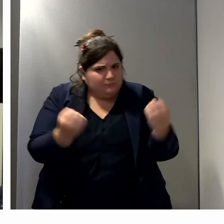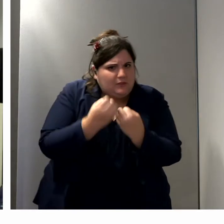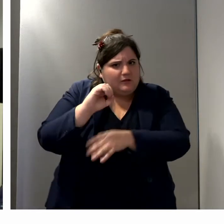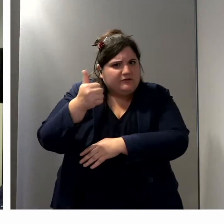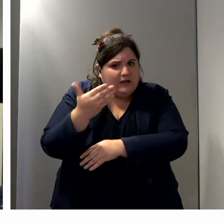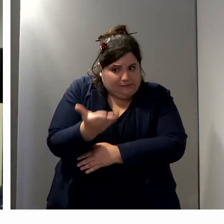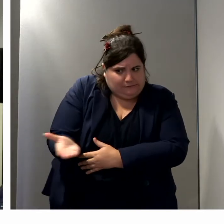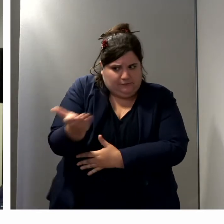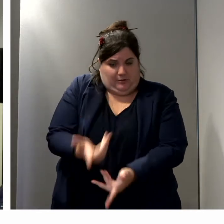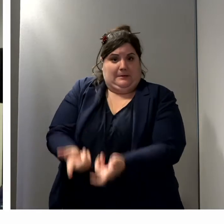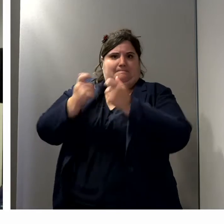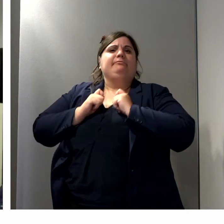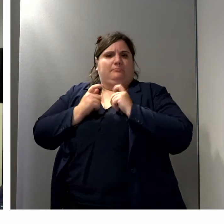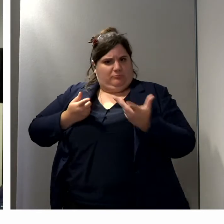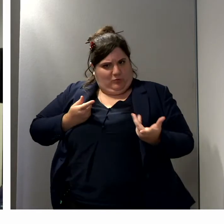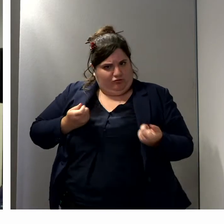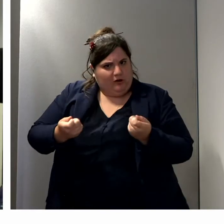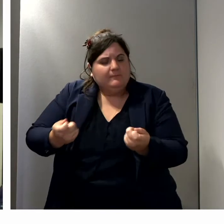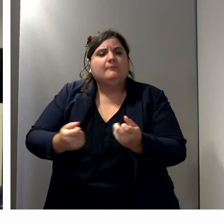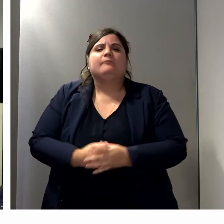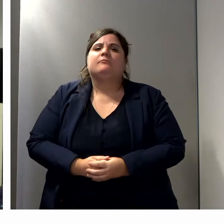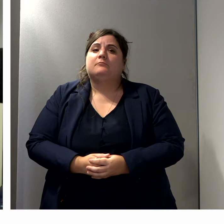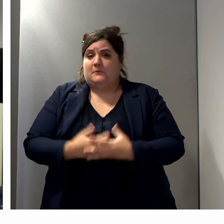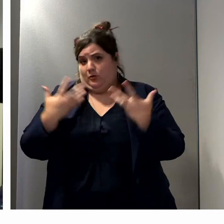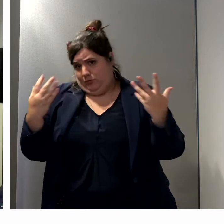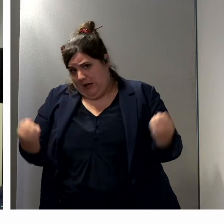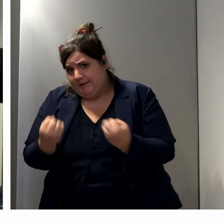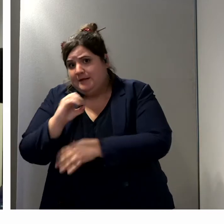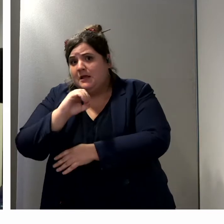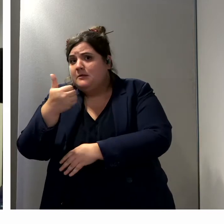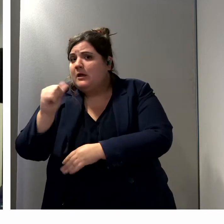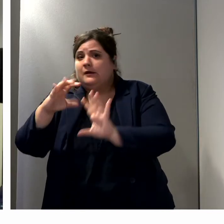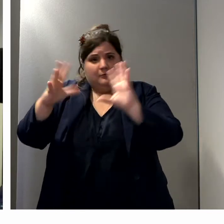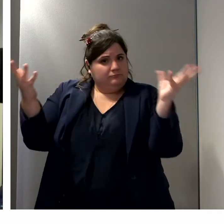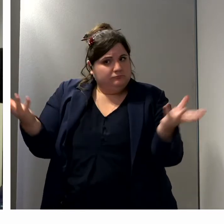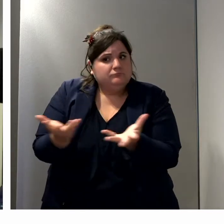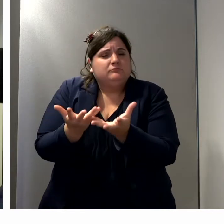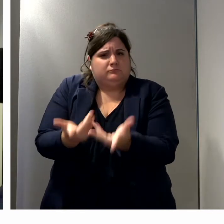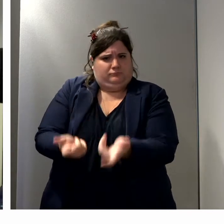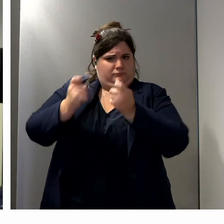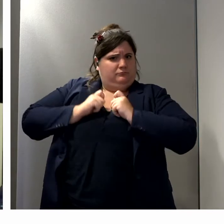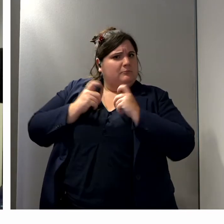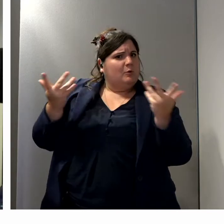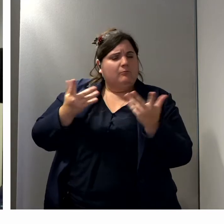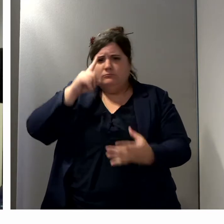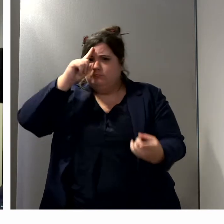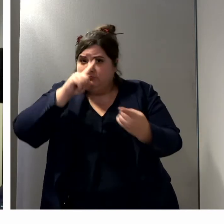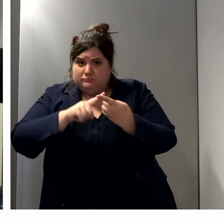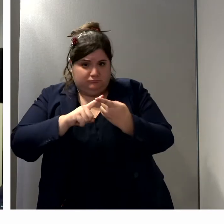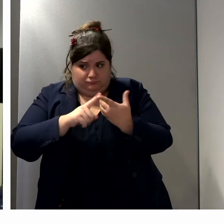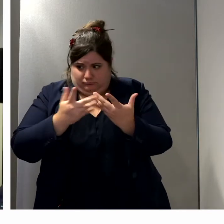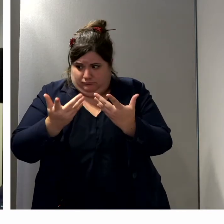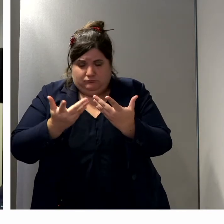la Fédération française handisport. Donc, les activités digitales de la Fédération française handisport sont de toutes